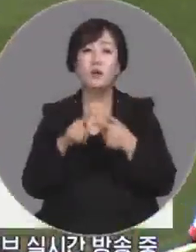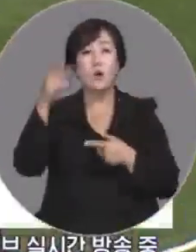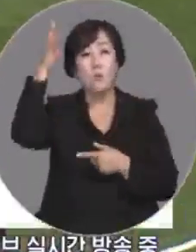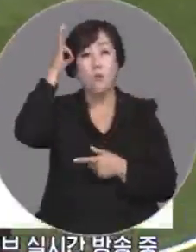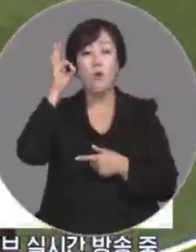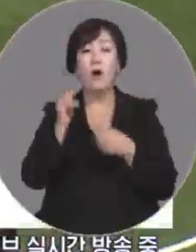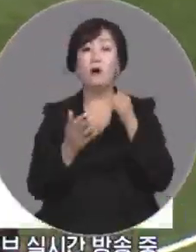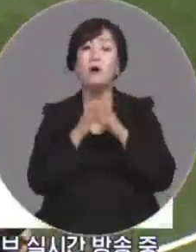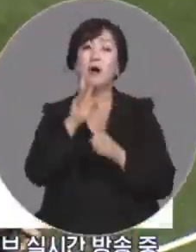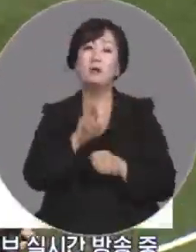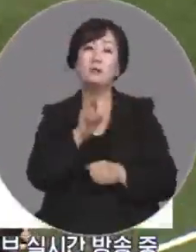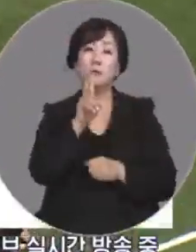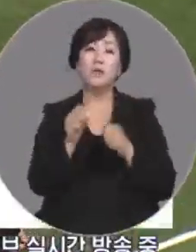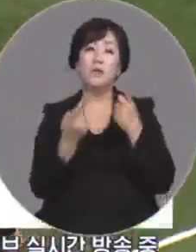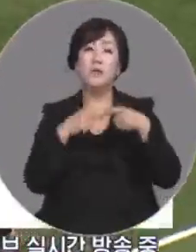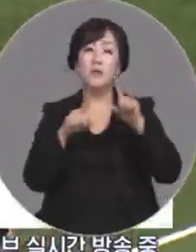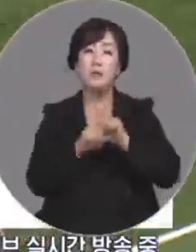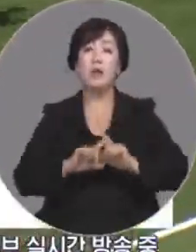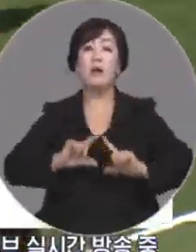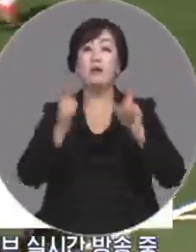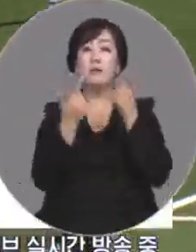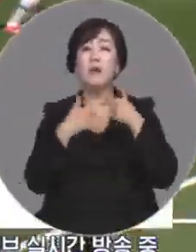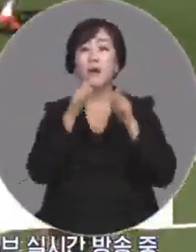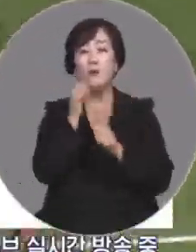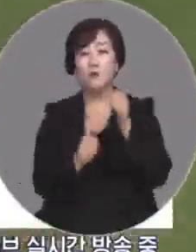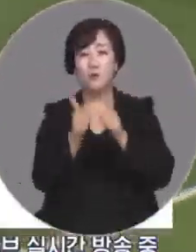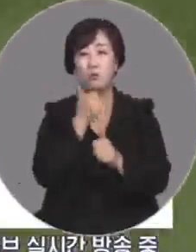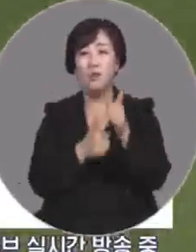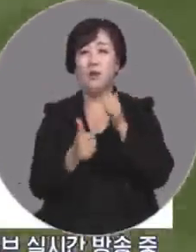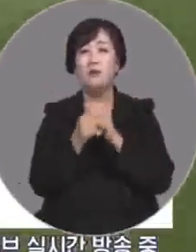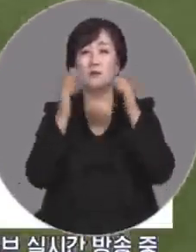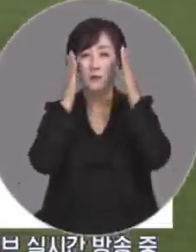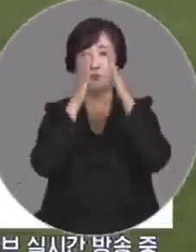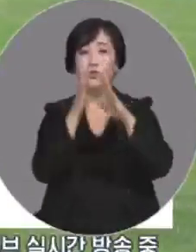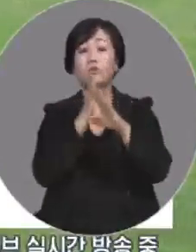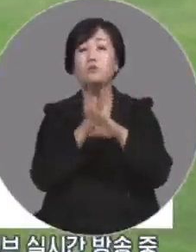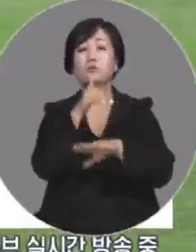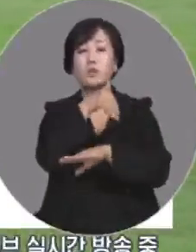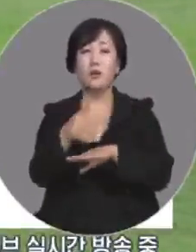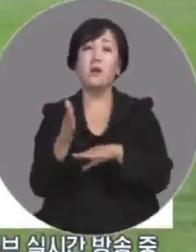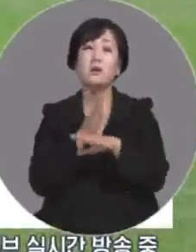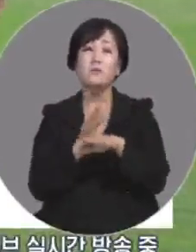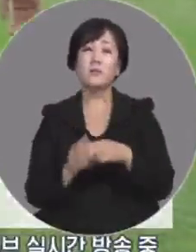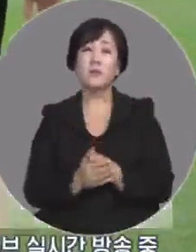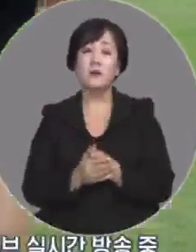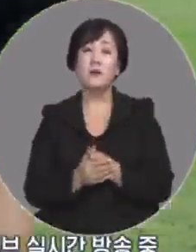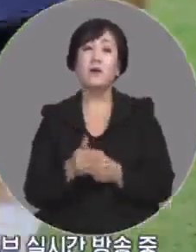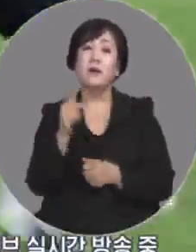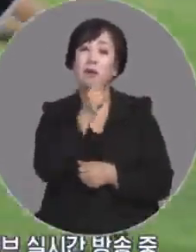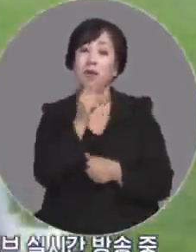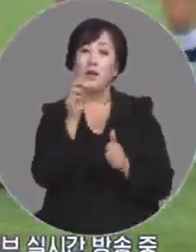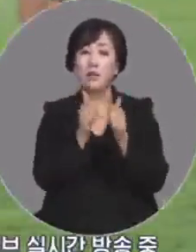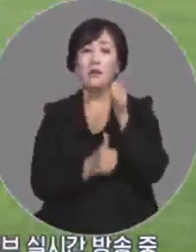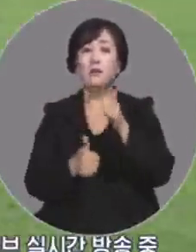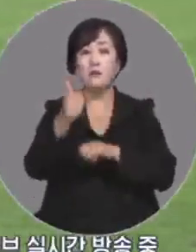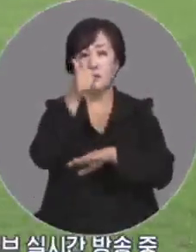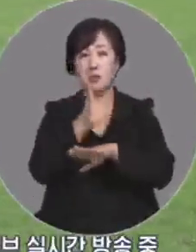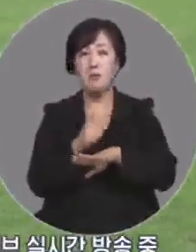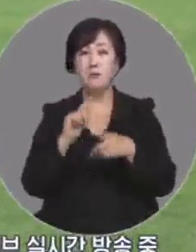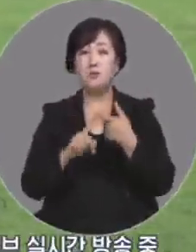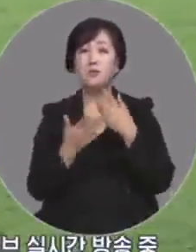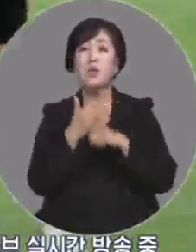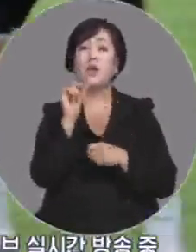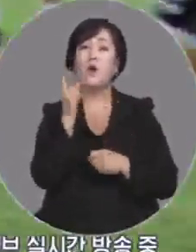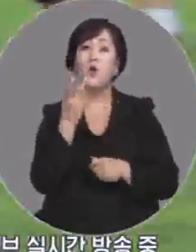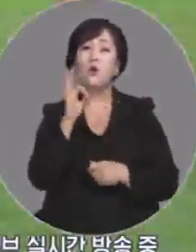포항과의 21일 동해안 더비 역시 우승을 향한 고비가 될 전망입니다. K리그 우승을 위해 올해 울산에 온